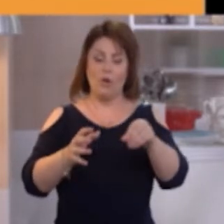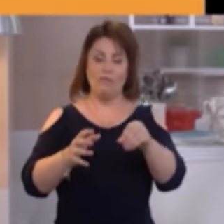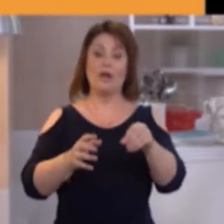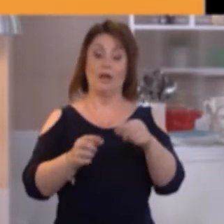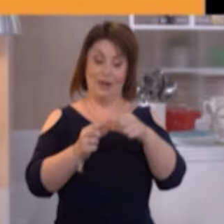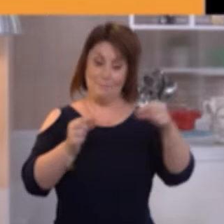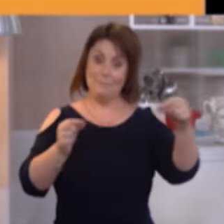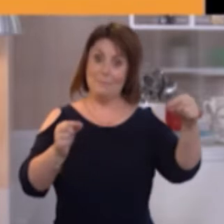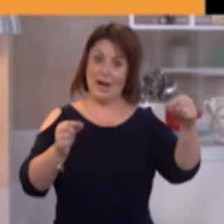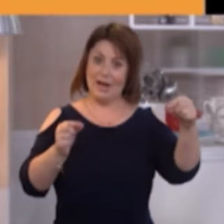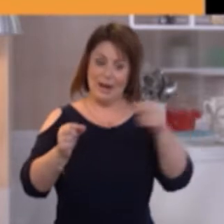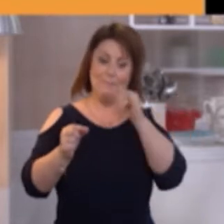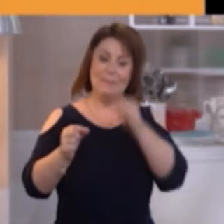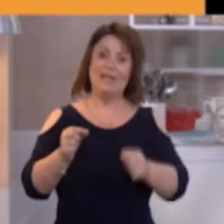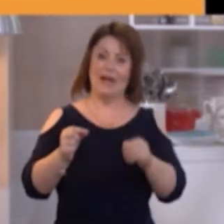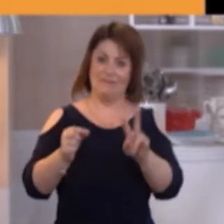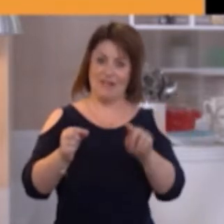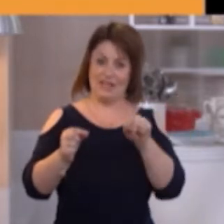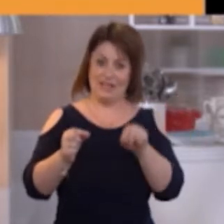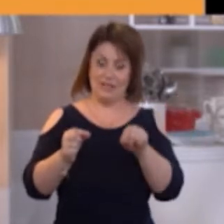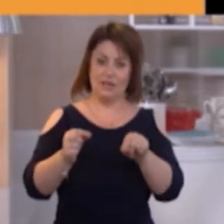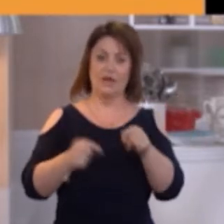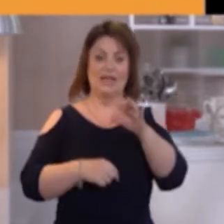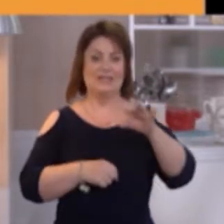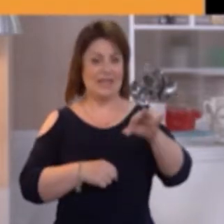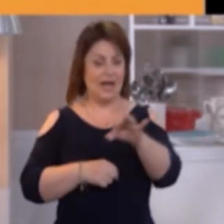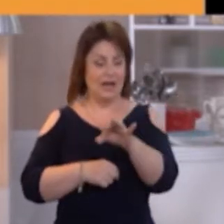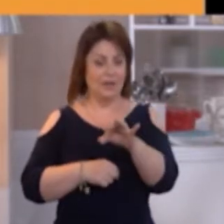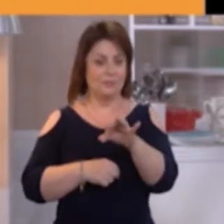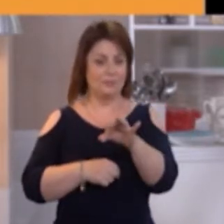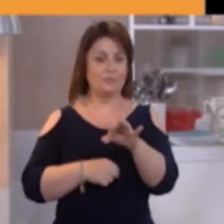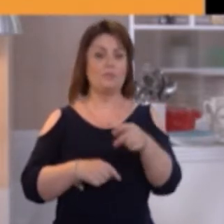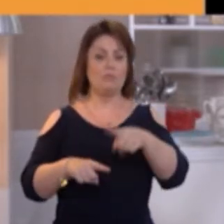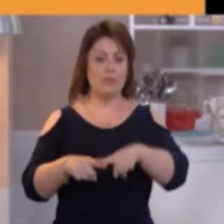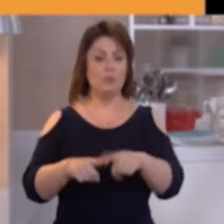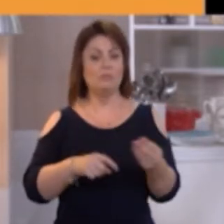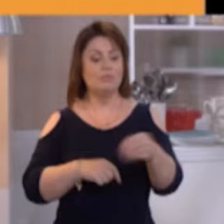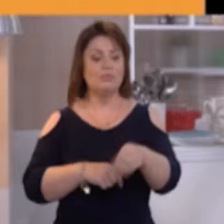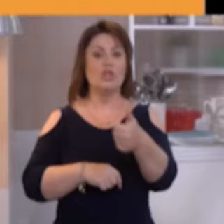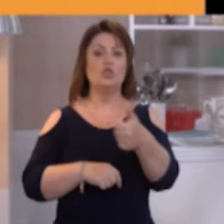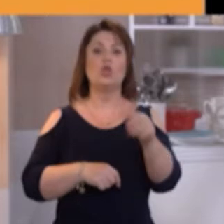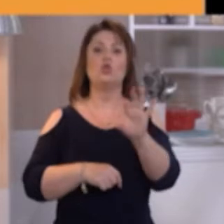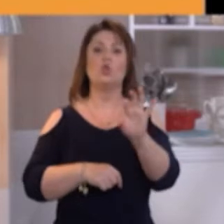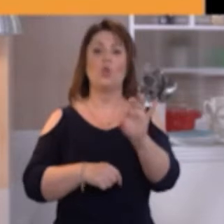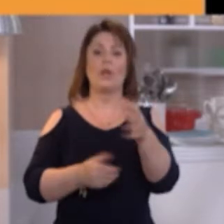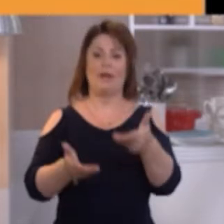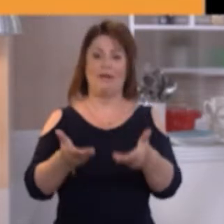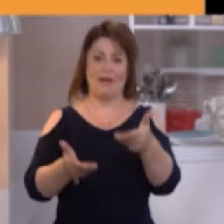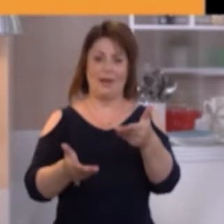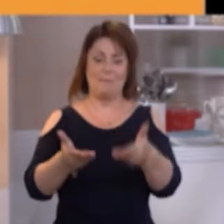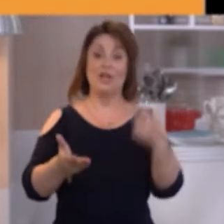di vaniglia, un pizzico di sale e ancora 150 g di